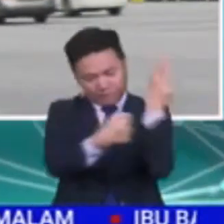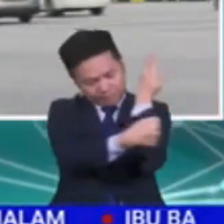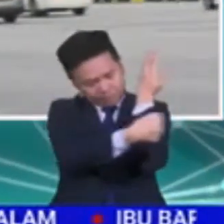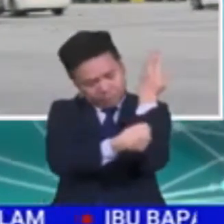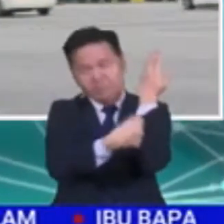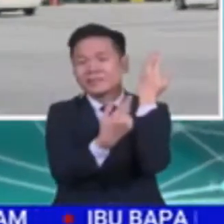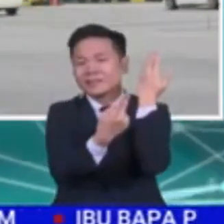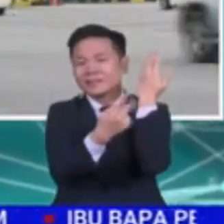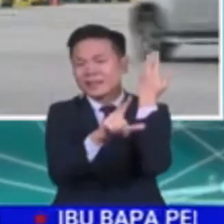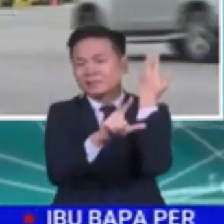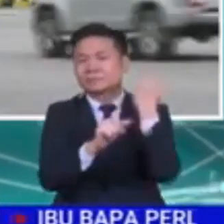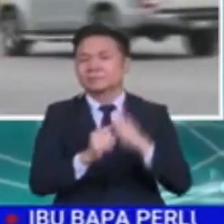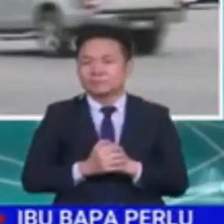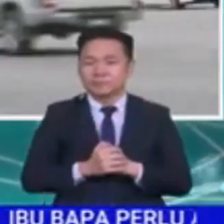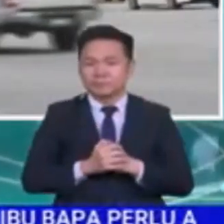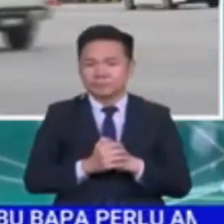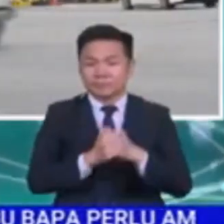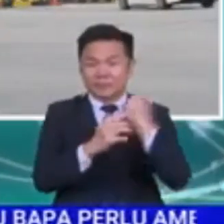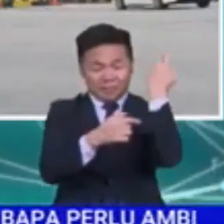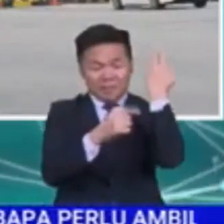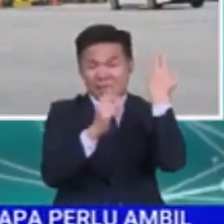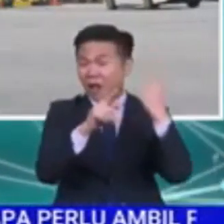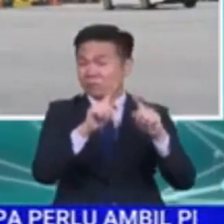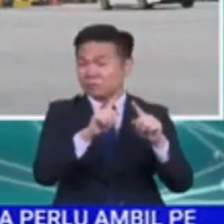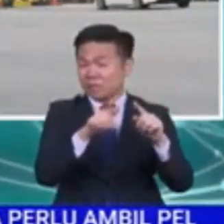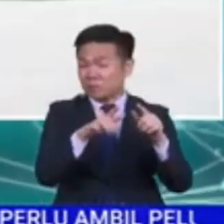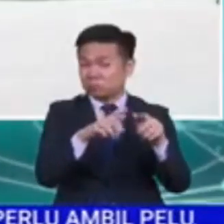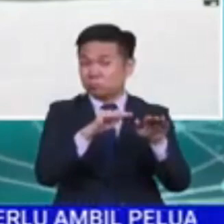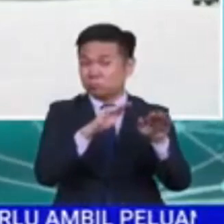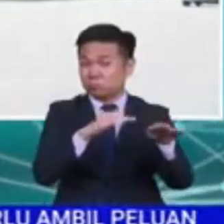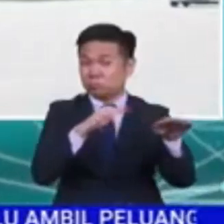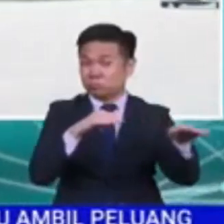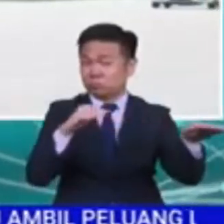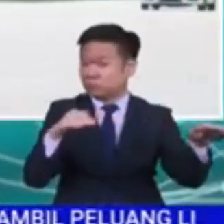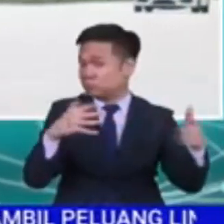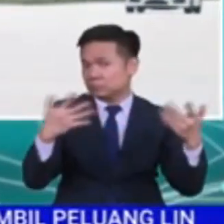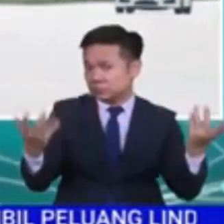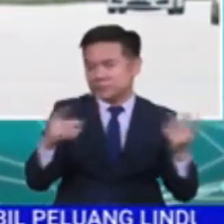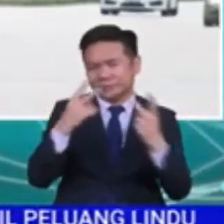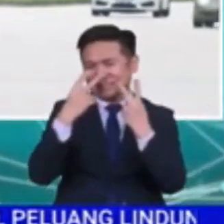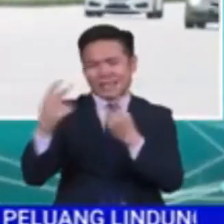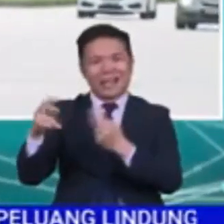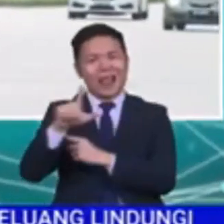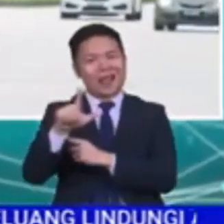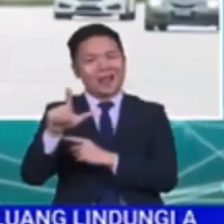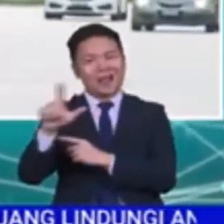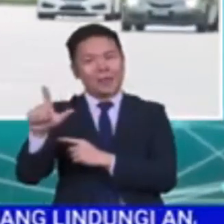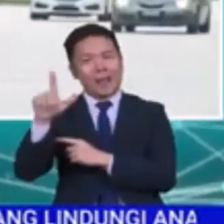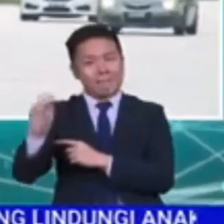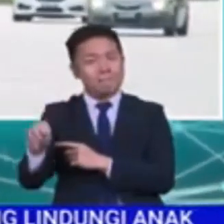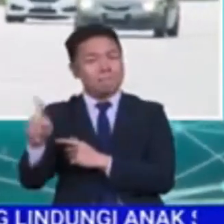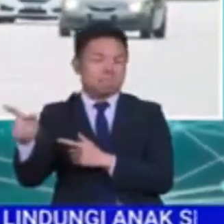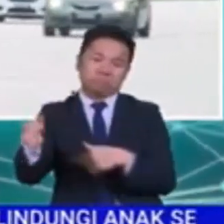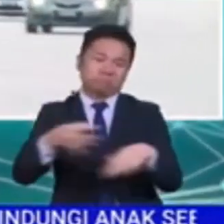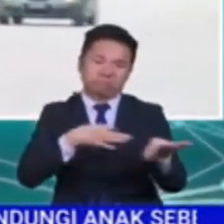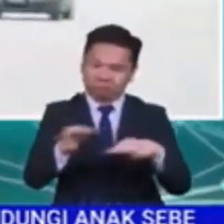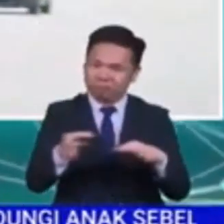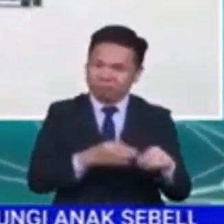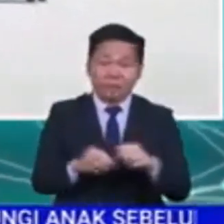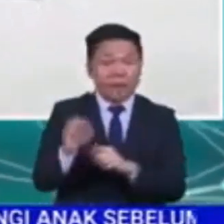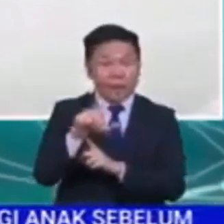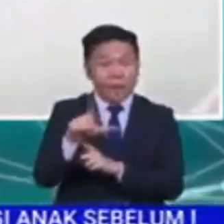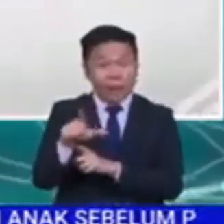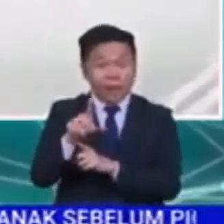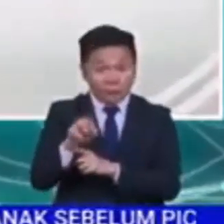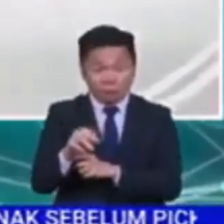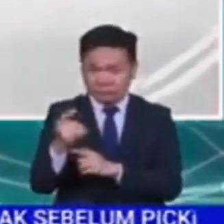ke ibu negara. Pertambahan kenderaan tersebut turut dijangkakan oleh pihak Lembaga Lebuh Raya Malaysia. Lembaga Lebuh Raya